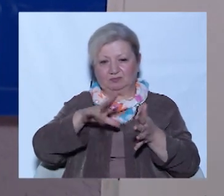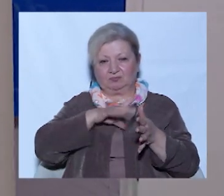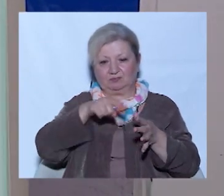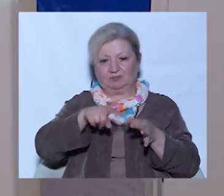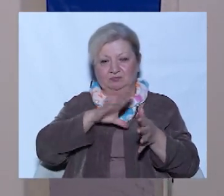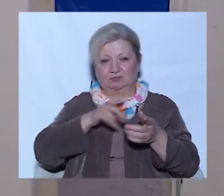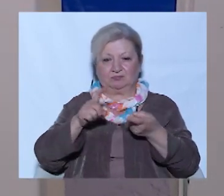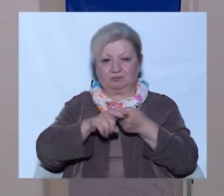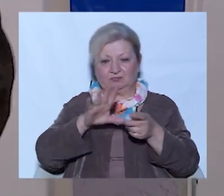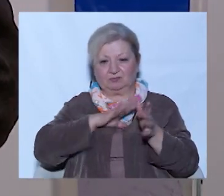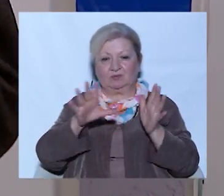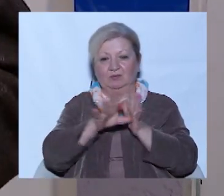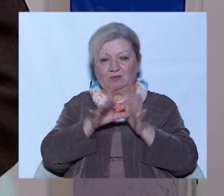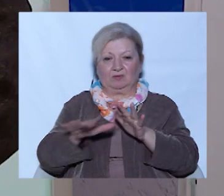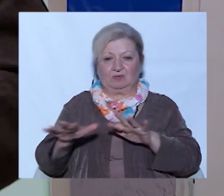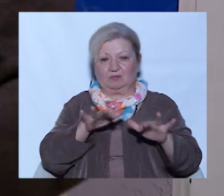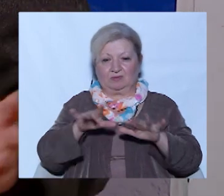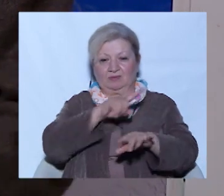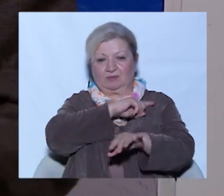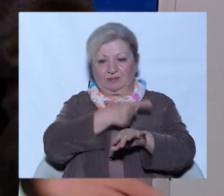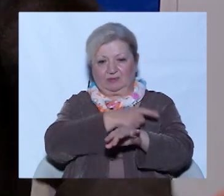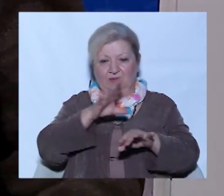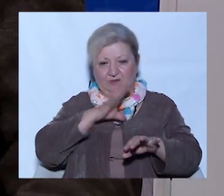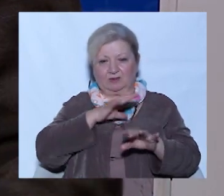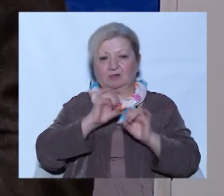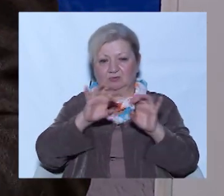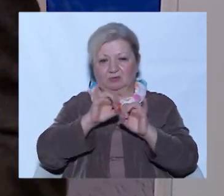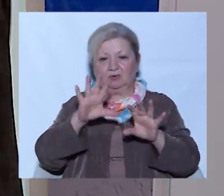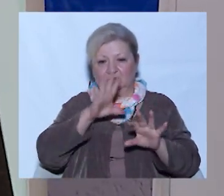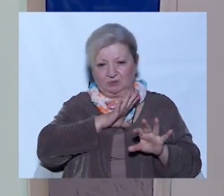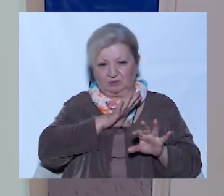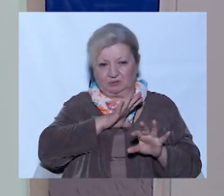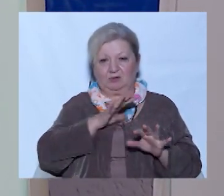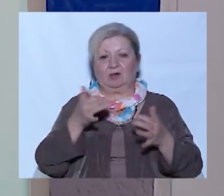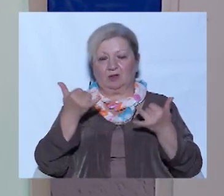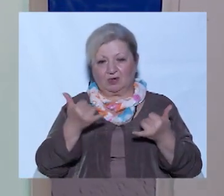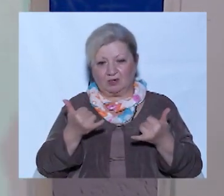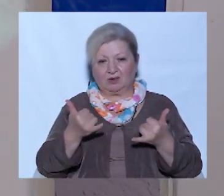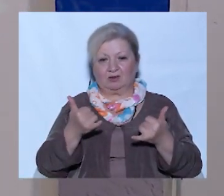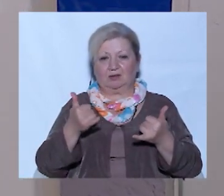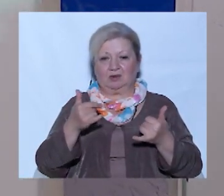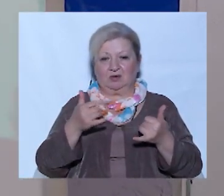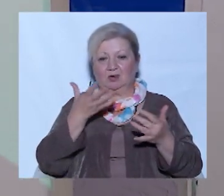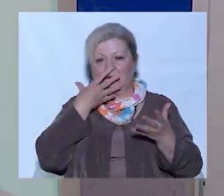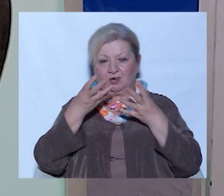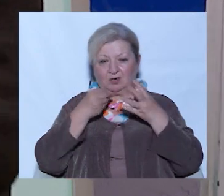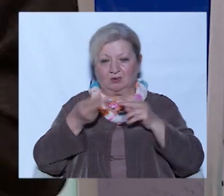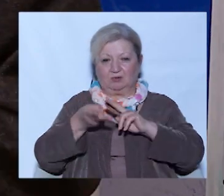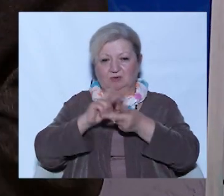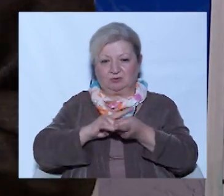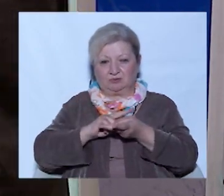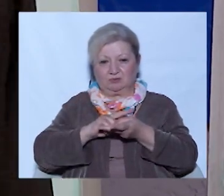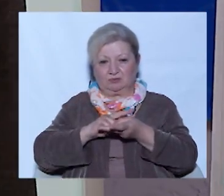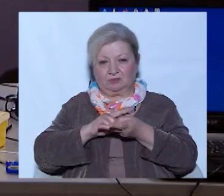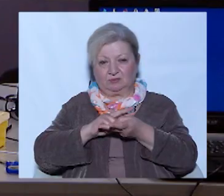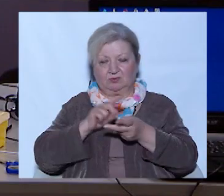მაგნიტური ნაკადის ცვლილების შედეგად წარმოიშვებოდა ელექტრომამოძრავებელი ძალა. ამაზე ჩვენ ვთქვით. ეხლა მოდით ხელოვნურად